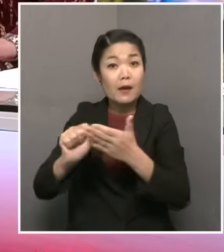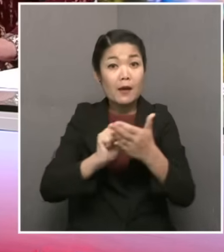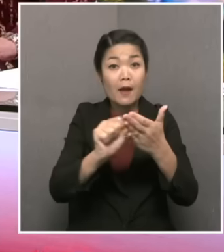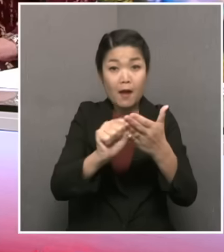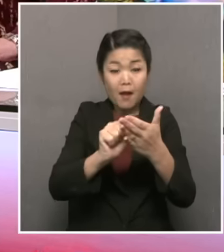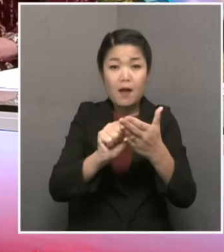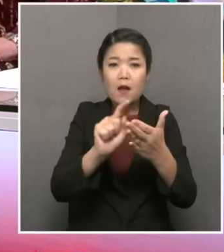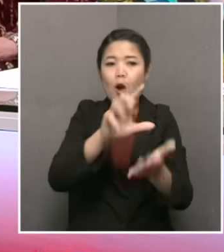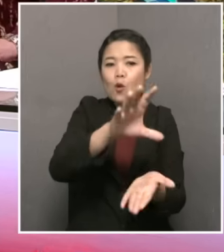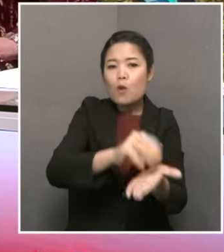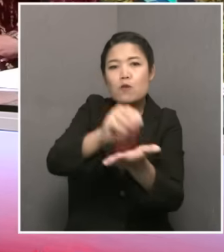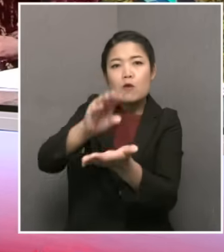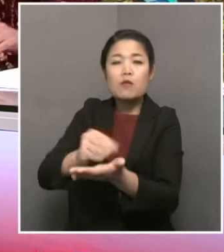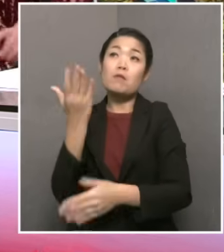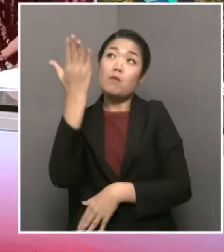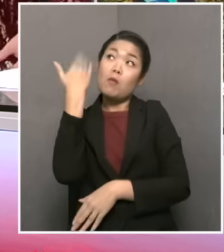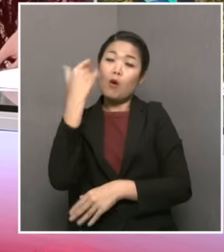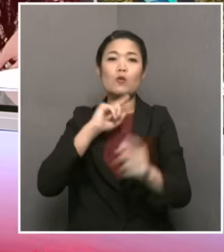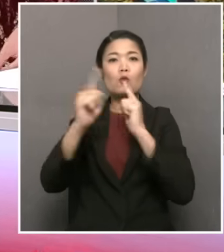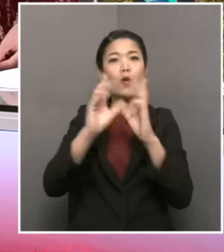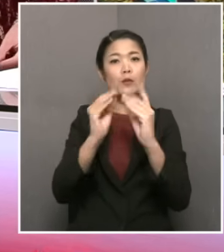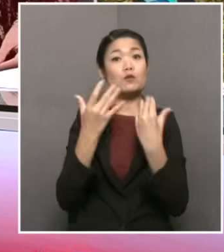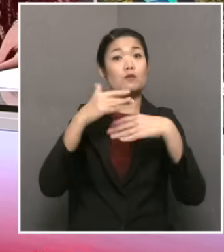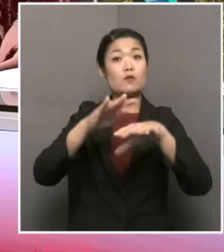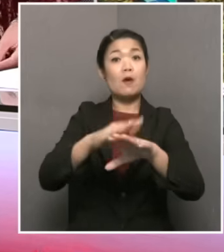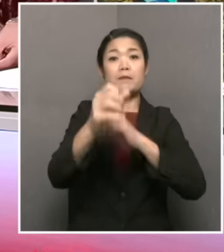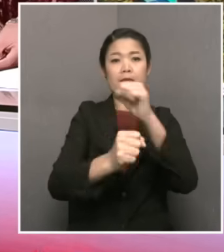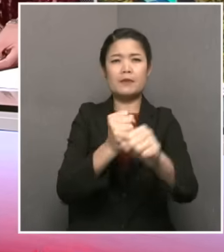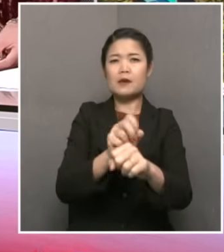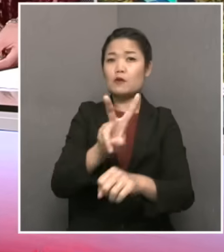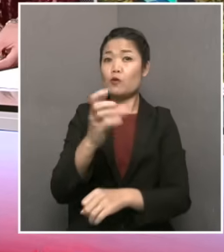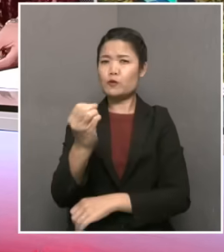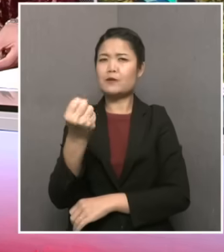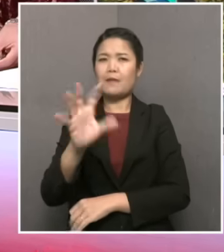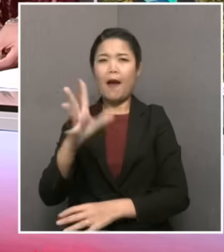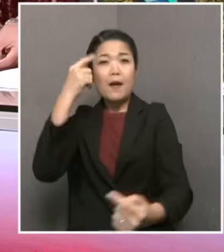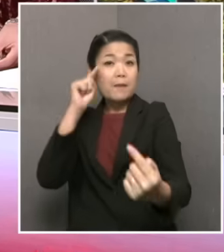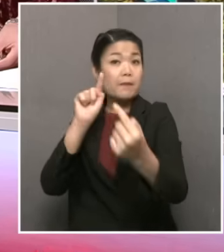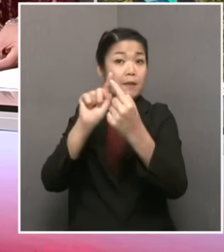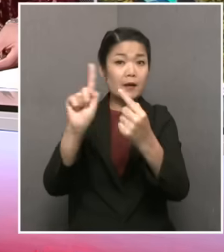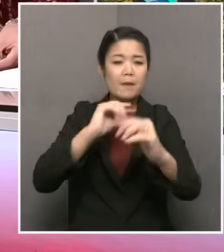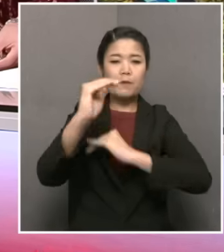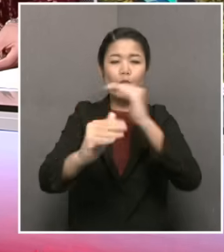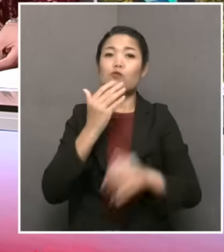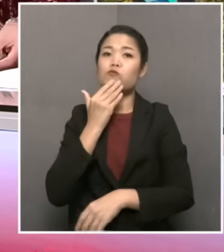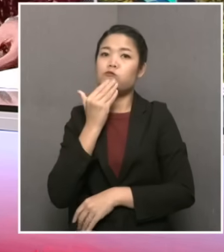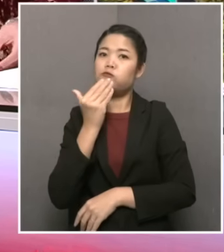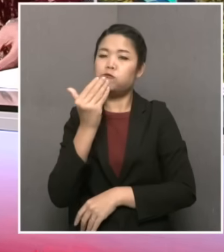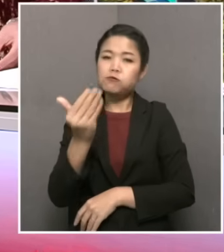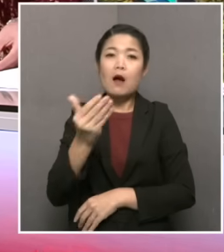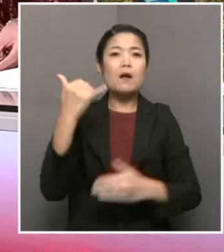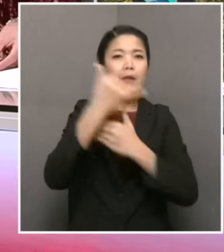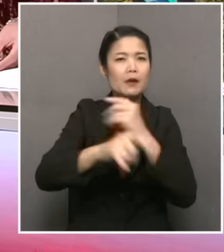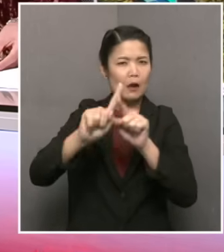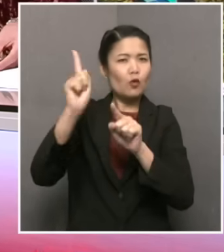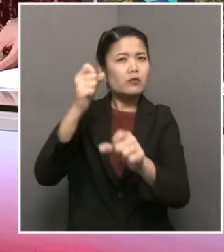าข้อมูลค่ะที่เคยพูดกันไว้ตั้งแต่ปี2015นะคะเป้าหมายการพัฒนาที่ยั่งยืนแล้วก็สิ่งที่แต่ละประเทศจะ